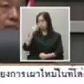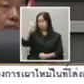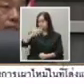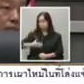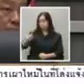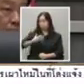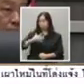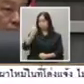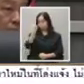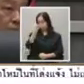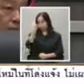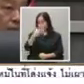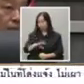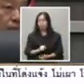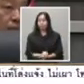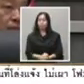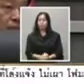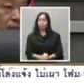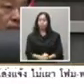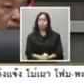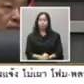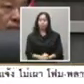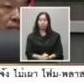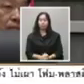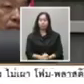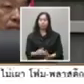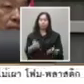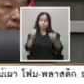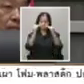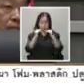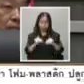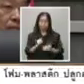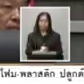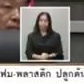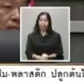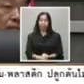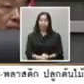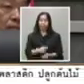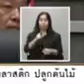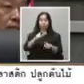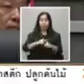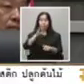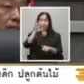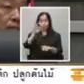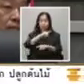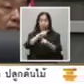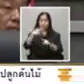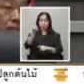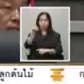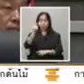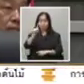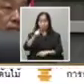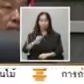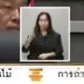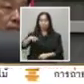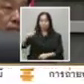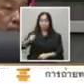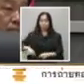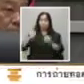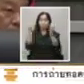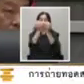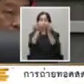าครั้งหนึ่งแล้วนะครับต่อมา11กันยายนศาลรัฐธรรมนูญมีคำสั่งไม่รับคำร้องอย่างที่